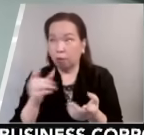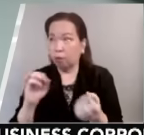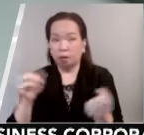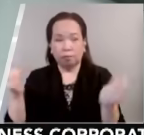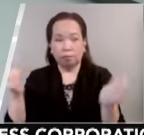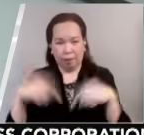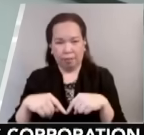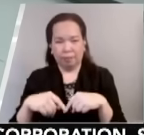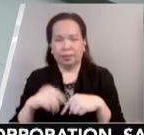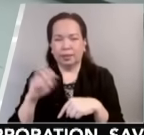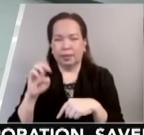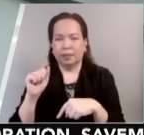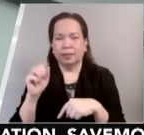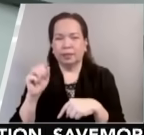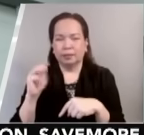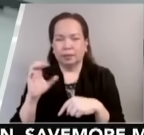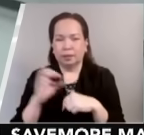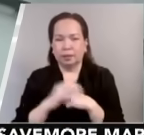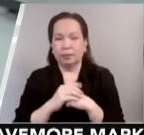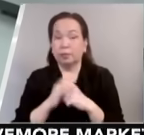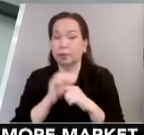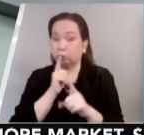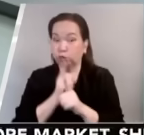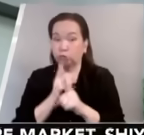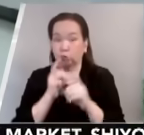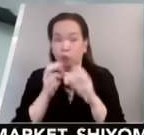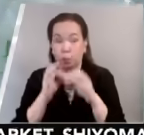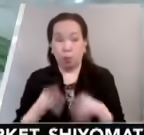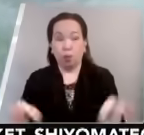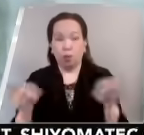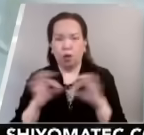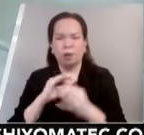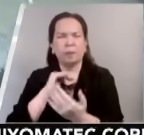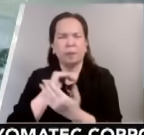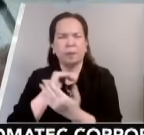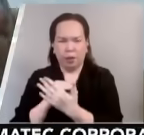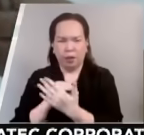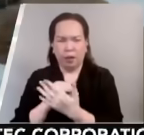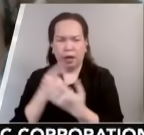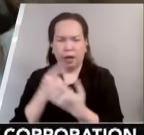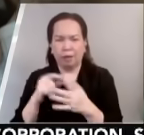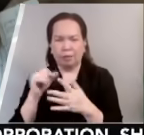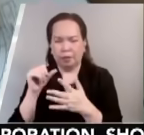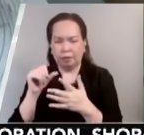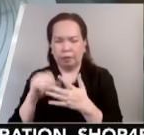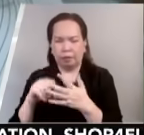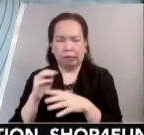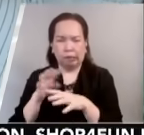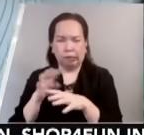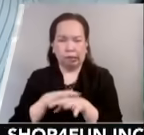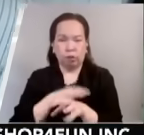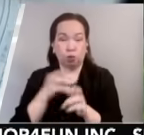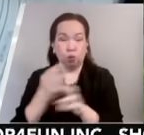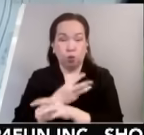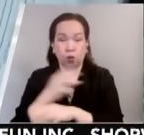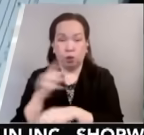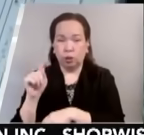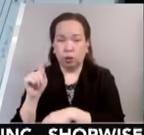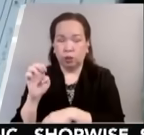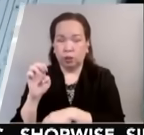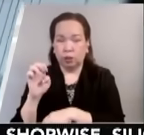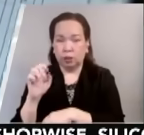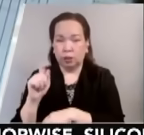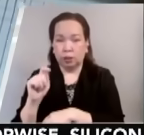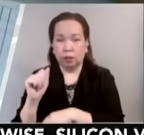anumang kaso ngayon ang pinakaimportante po kasi ay makaiwas po sa kaso ng tetano muling paalala rin ng ng DOH ah